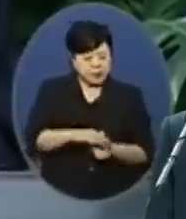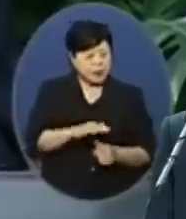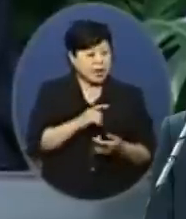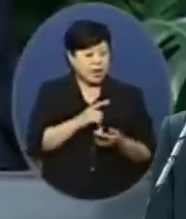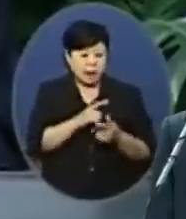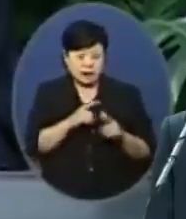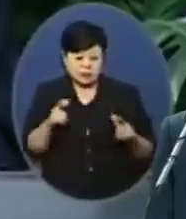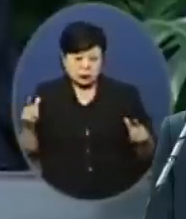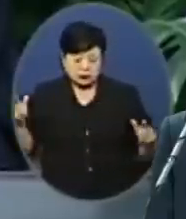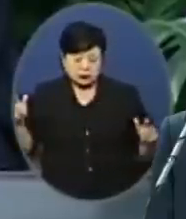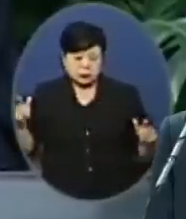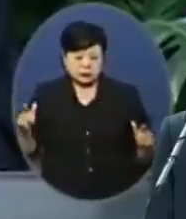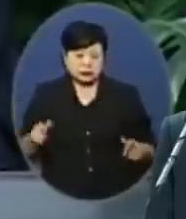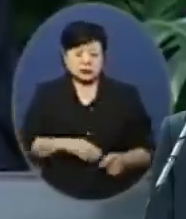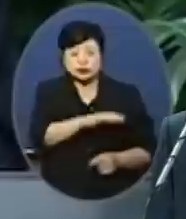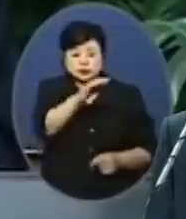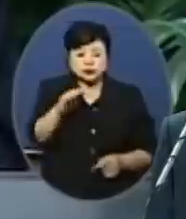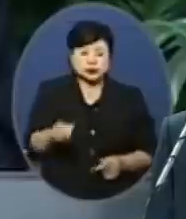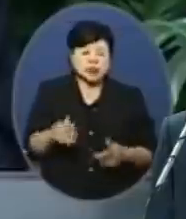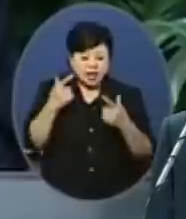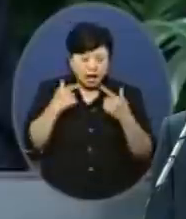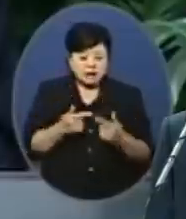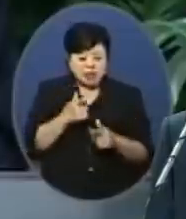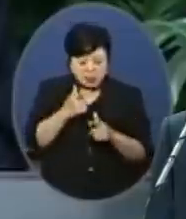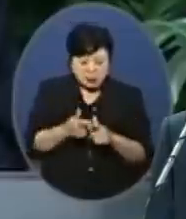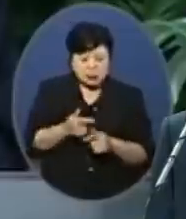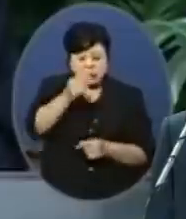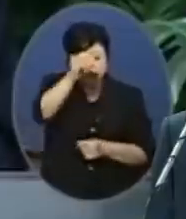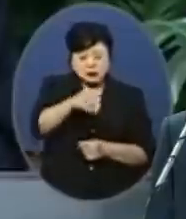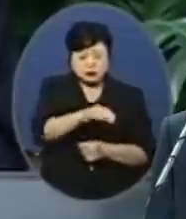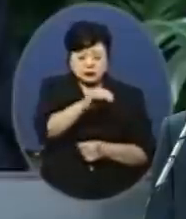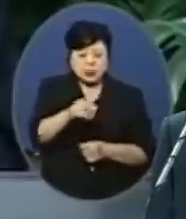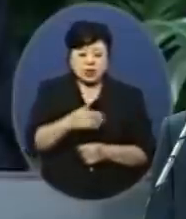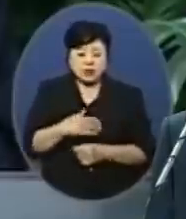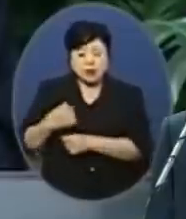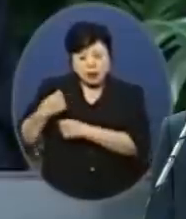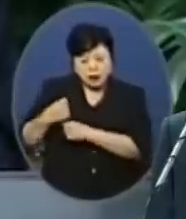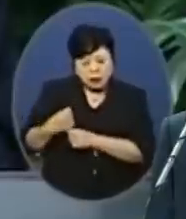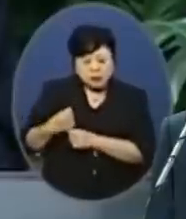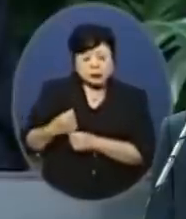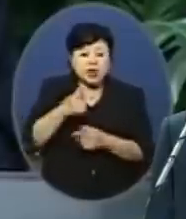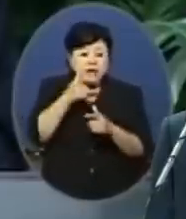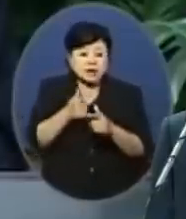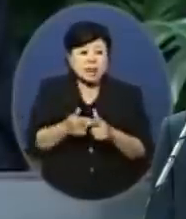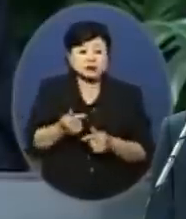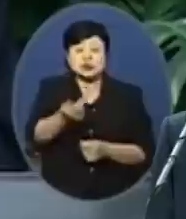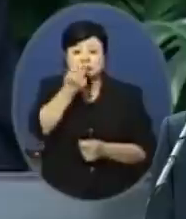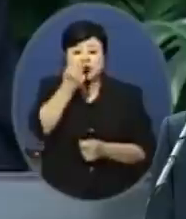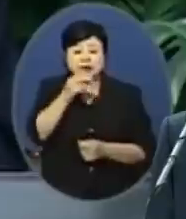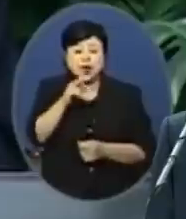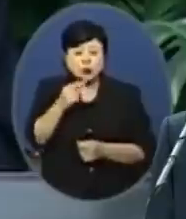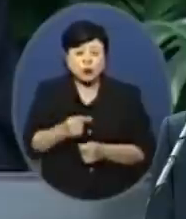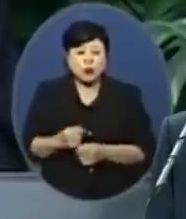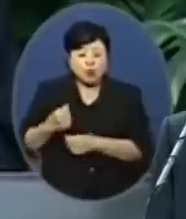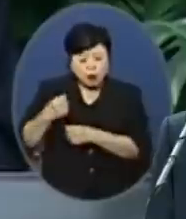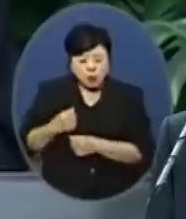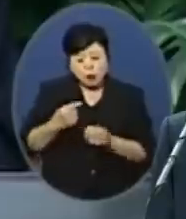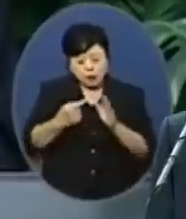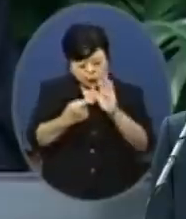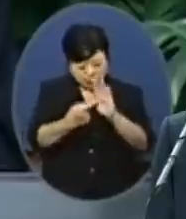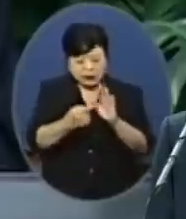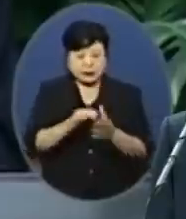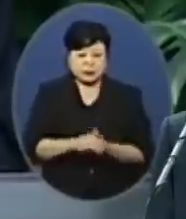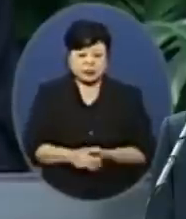않습니다. 우리가 항상 예수의 십자가를 몸에 걸머지면 예수의 생명도 우리 몸에 나타나게